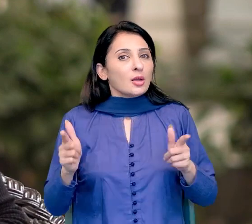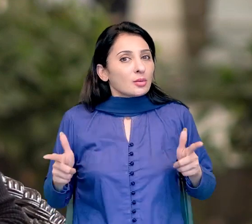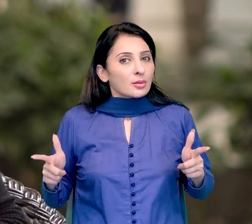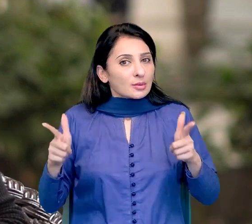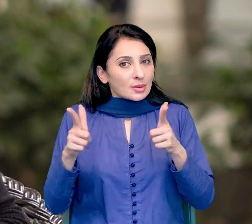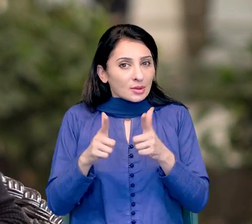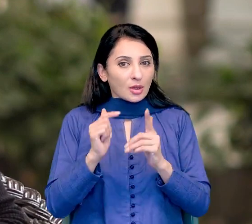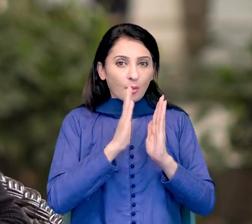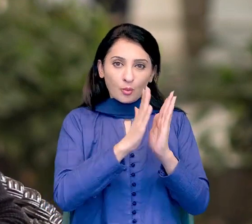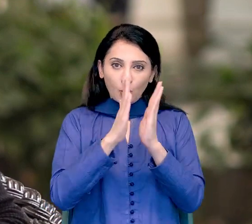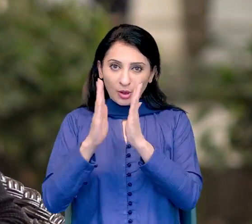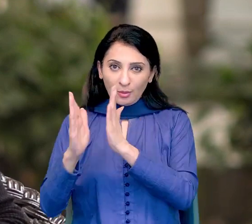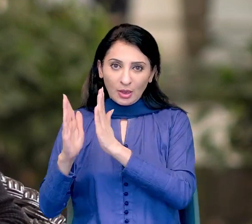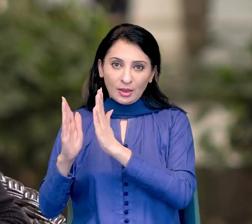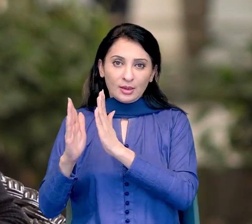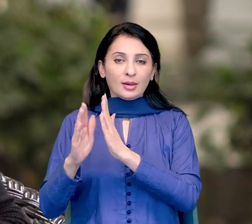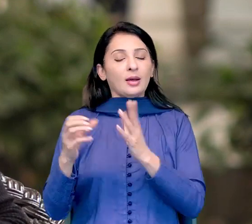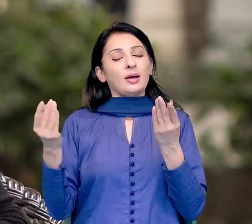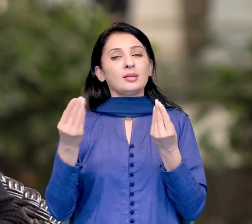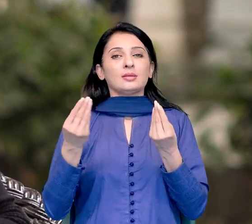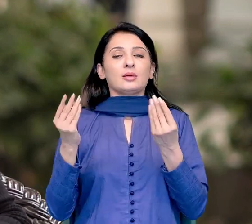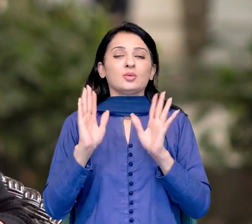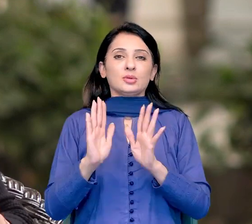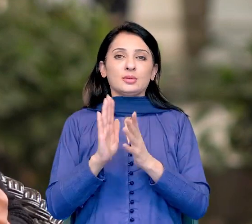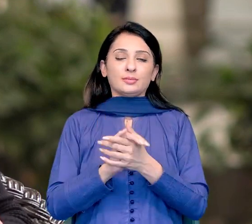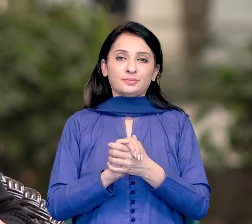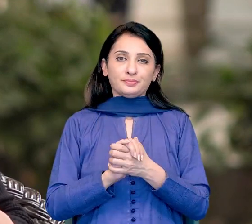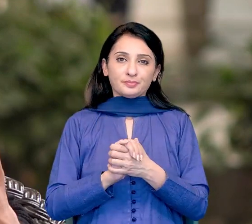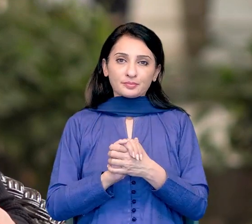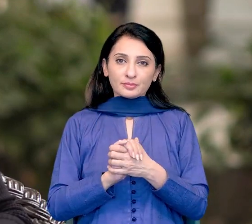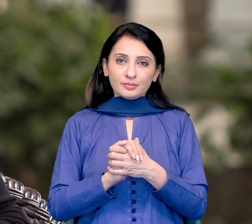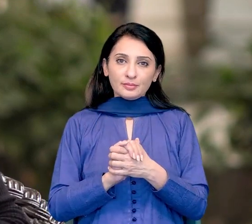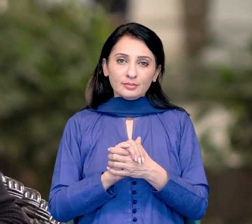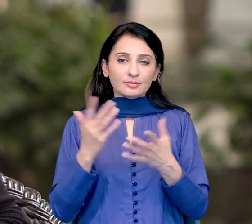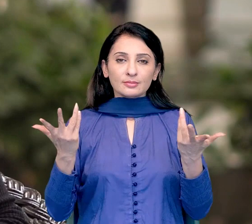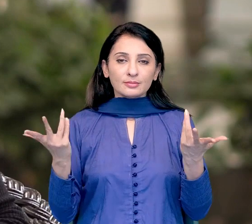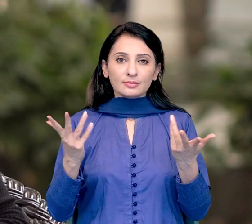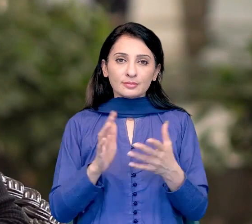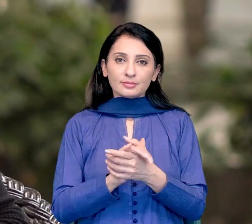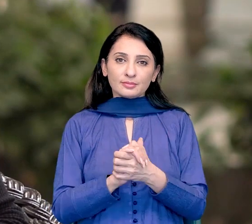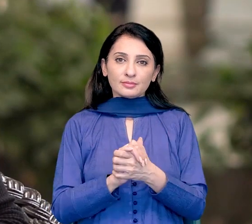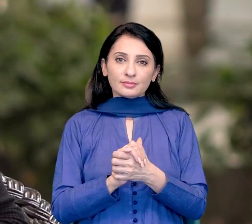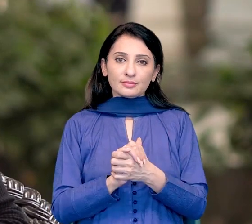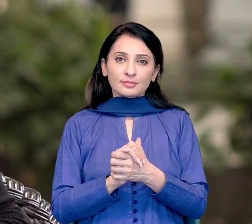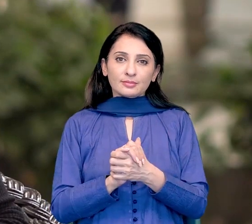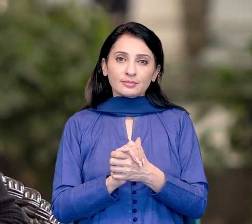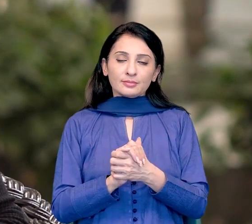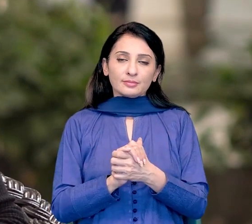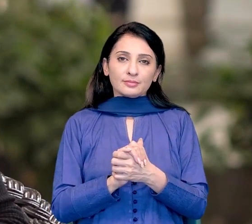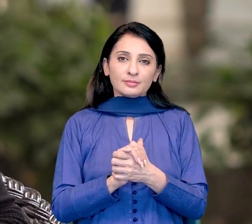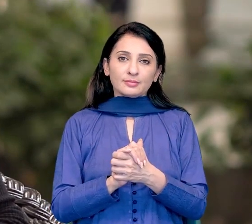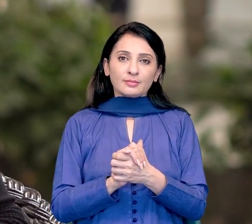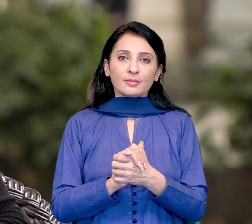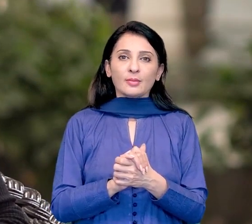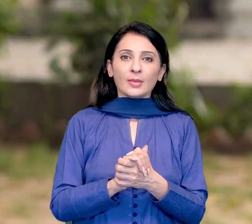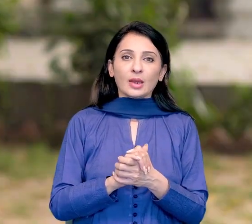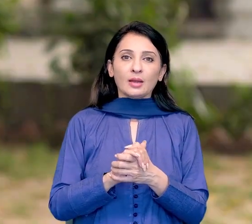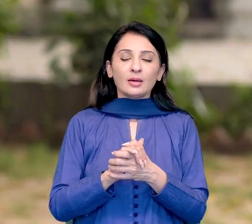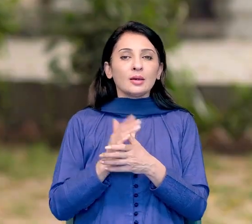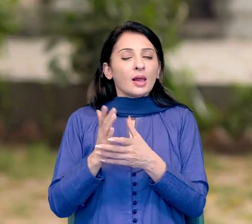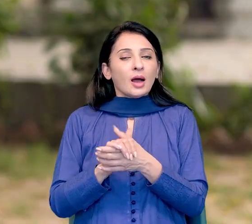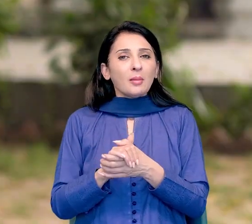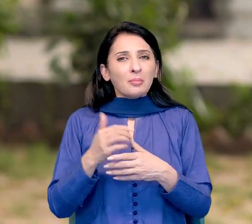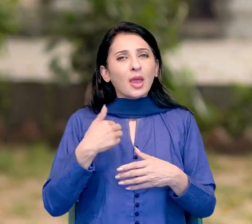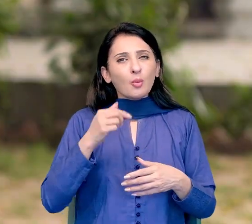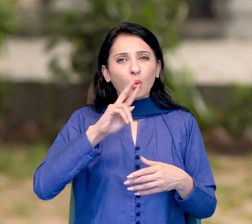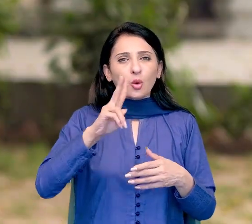جاتا ہے, اور اگر یہ ریکگنائز نہ ہو تو پھر ویٹ لوز کرنا زیادہ مشکل ہوتا جاتا ہے. سو ٹو